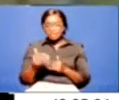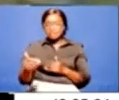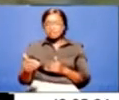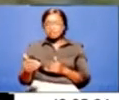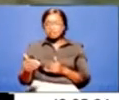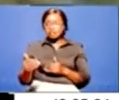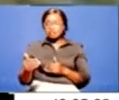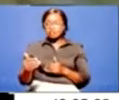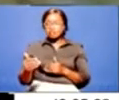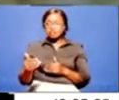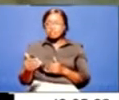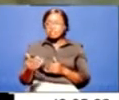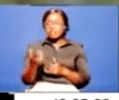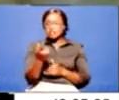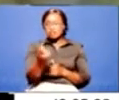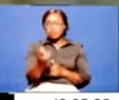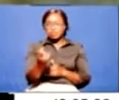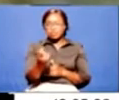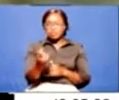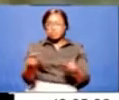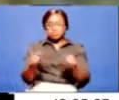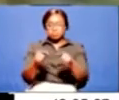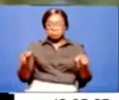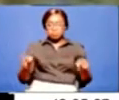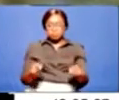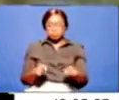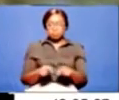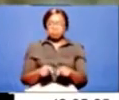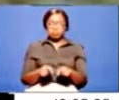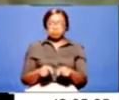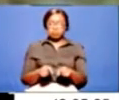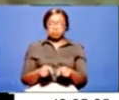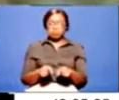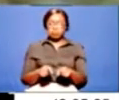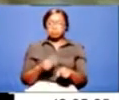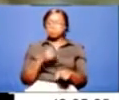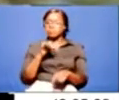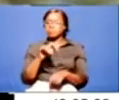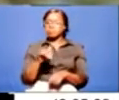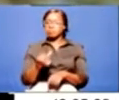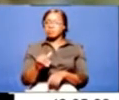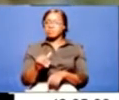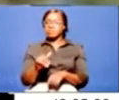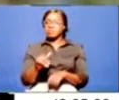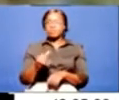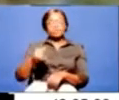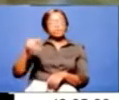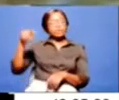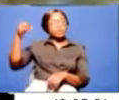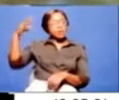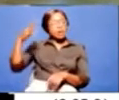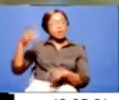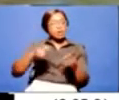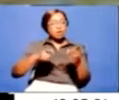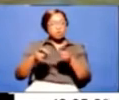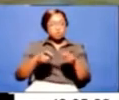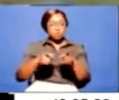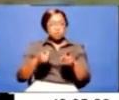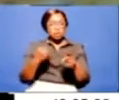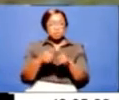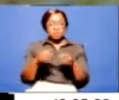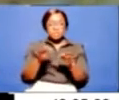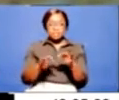unaweka samaki wachache mno katika birika ama katika tank ili kwamba usitumie umeme. Lakini sasa ikiwa tutaangazia